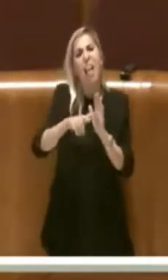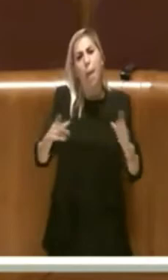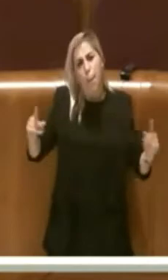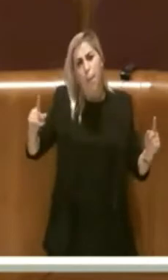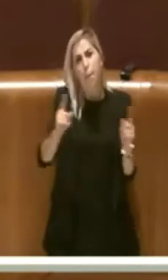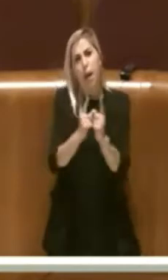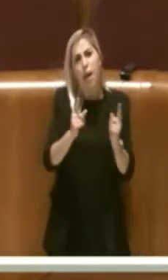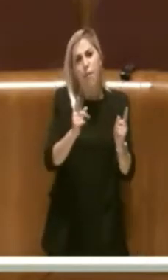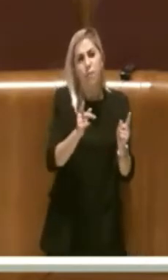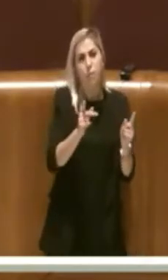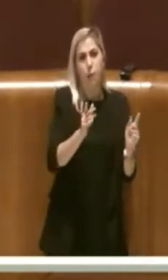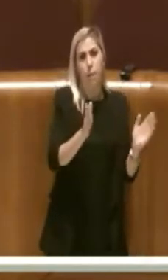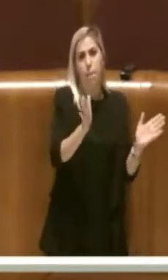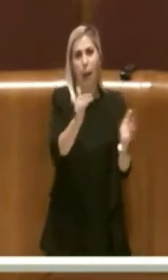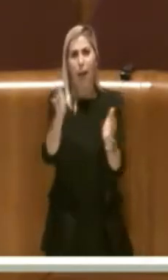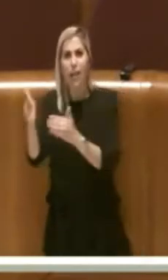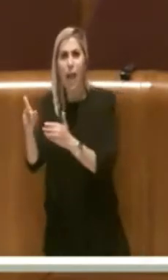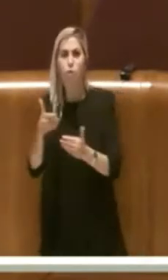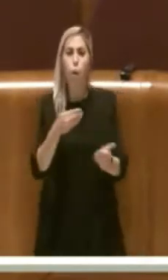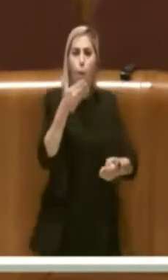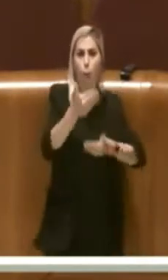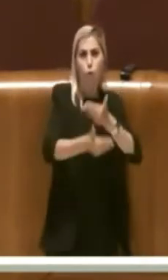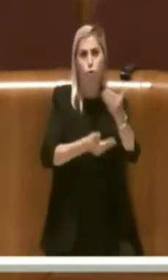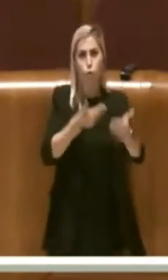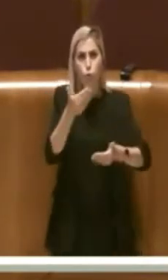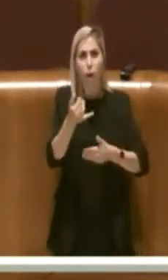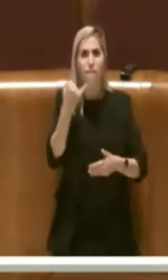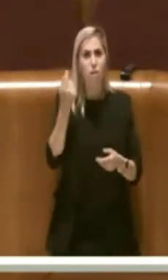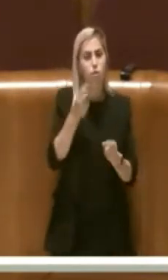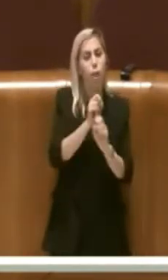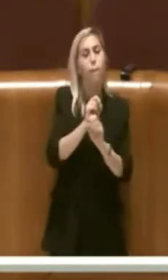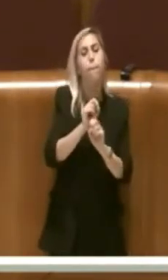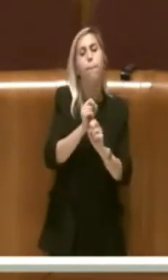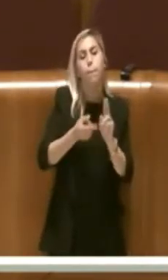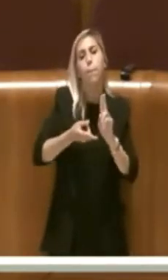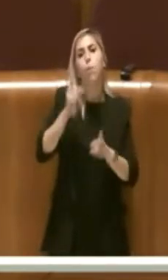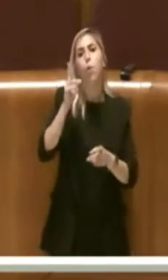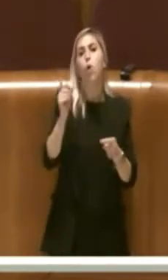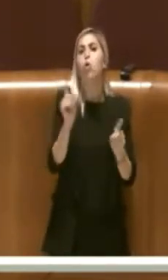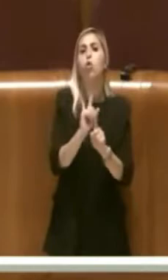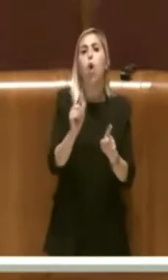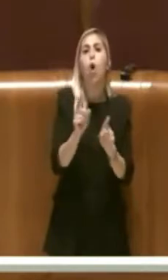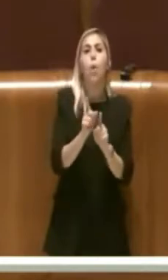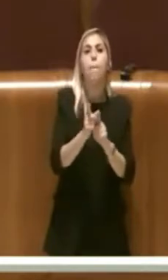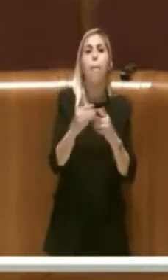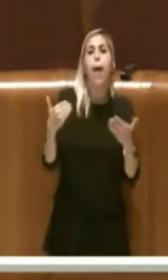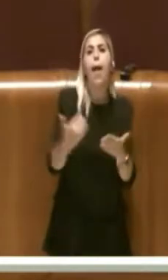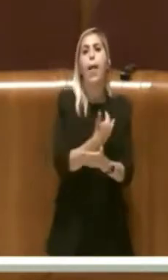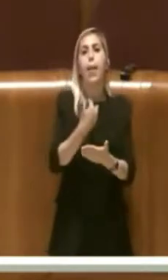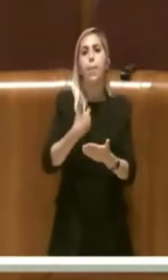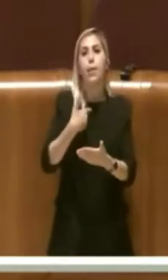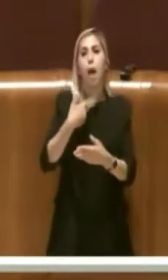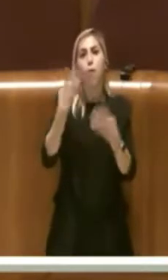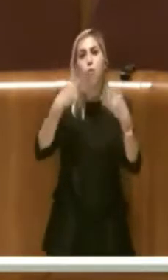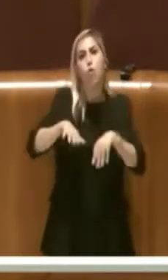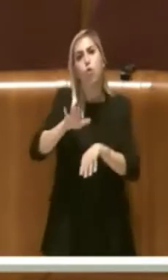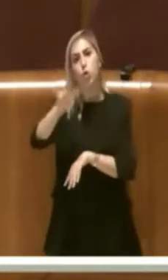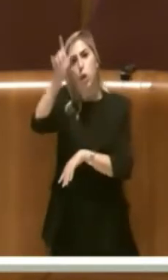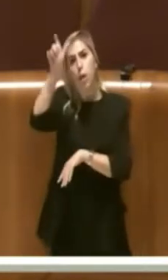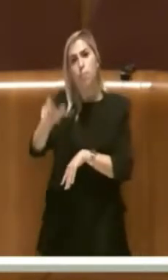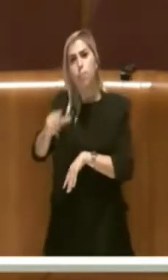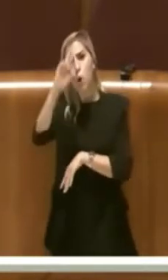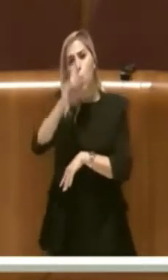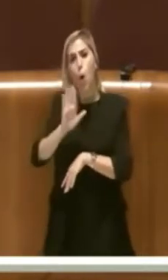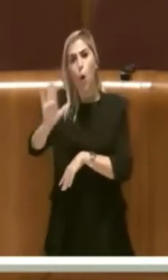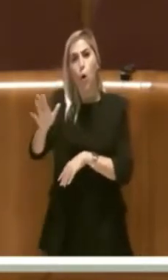alcuni passaggi procedimentali, ma mai eliminandone le funzioni. Un occhio è stato dato